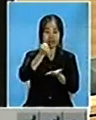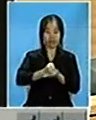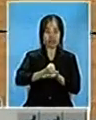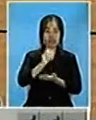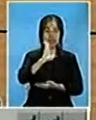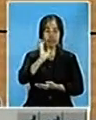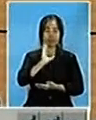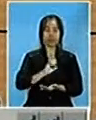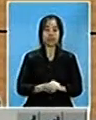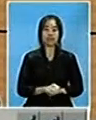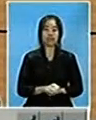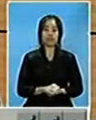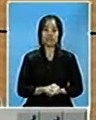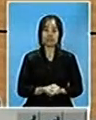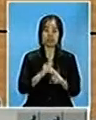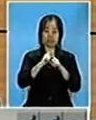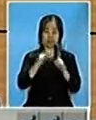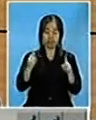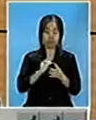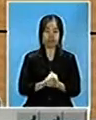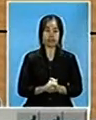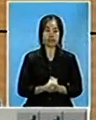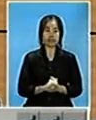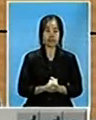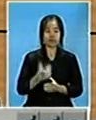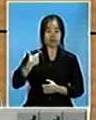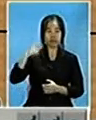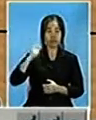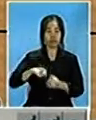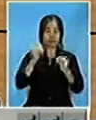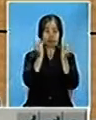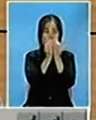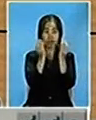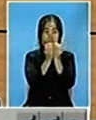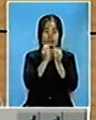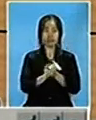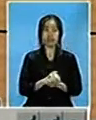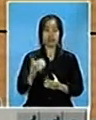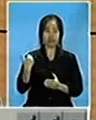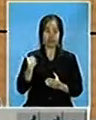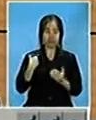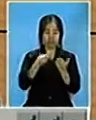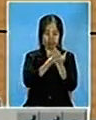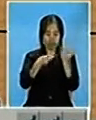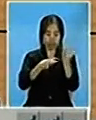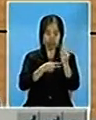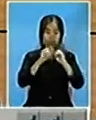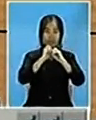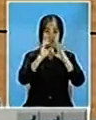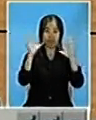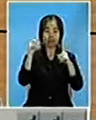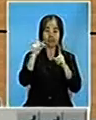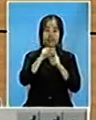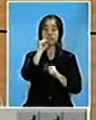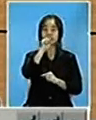าและการวินิจฉัยของศาลรัฐธรรมนูญนั้นได้เขียนไว้อย่างชัดเจนในแต่ละคำสั่งใน